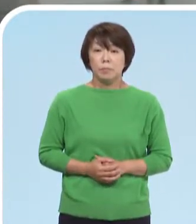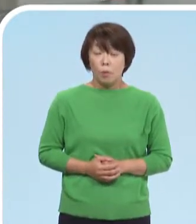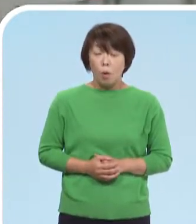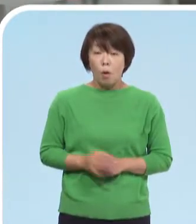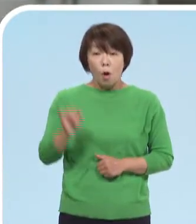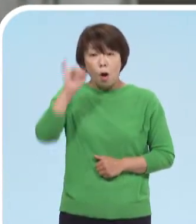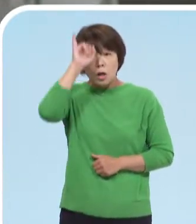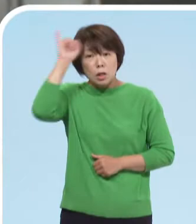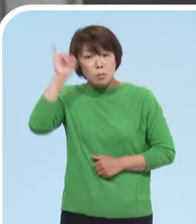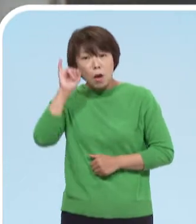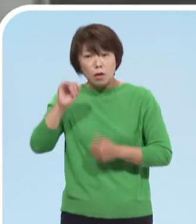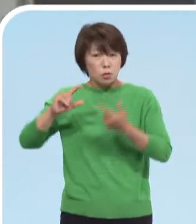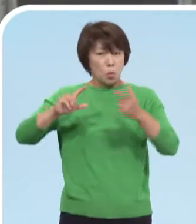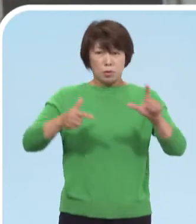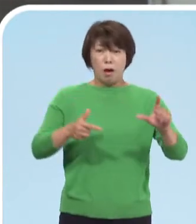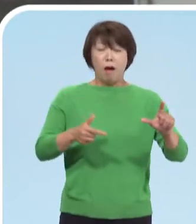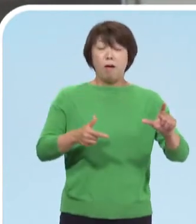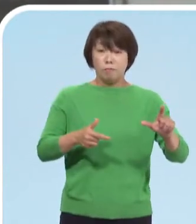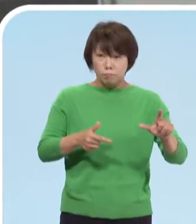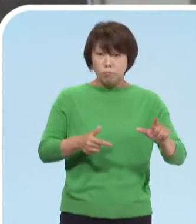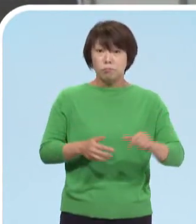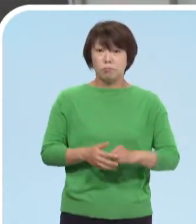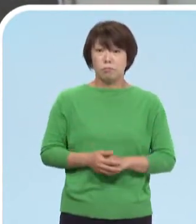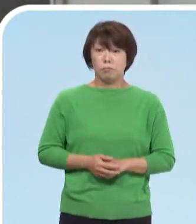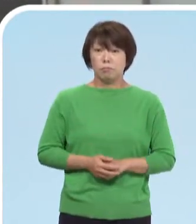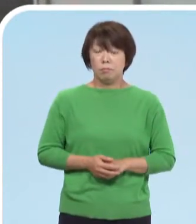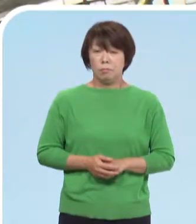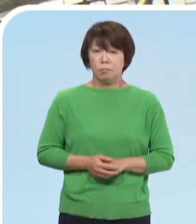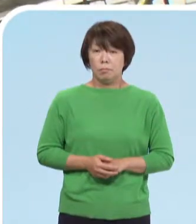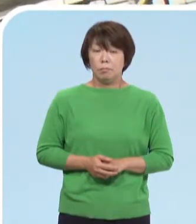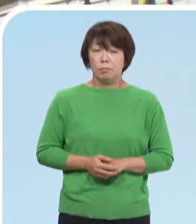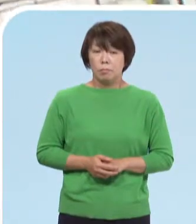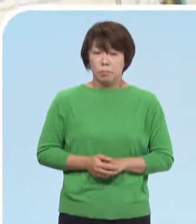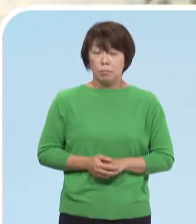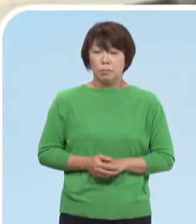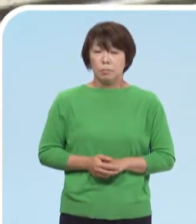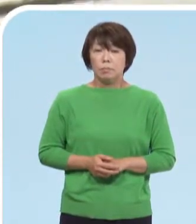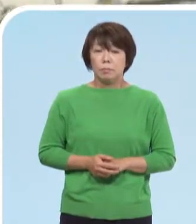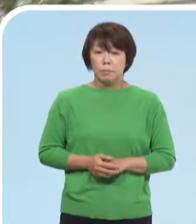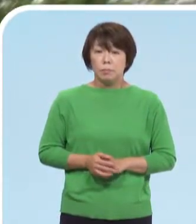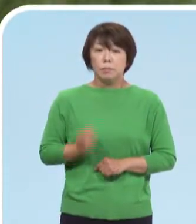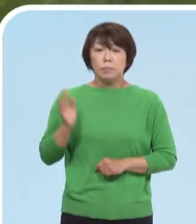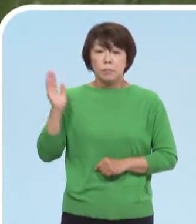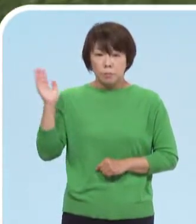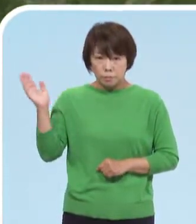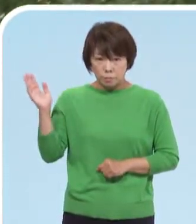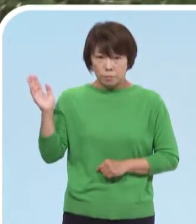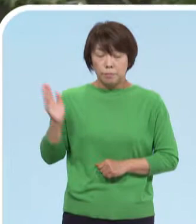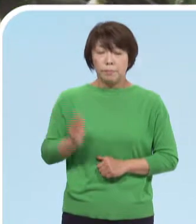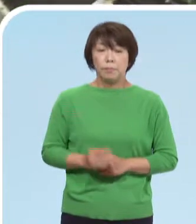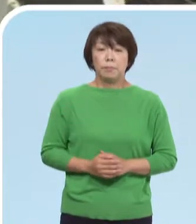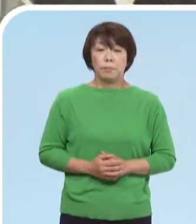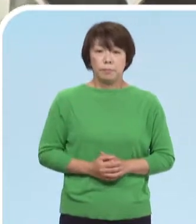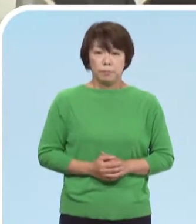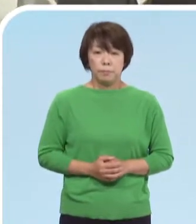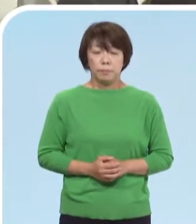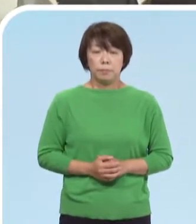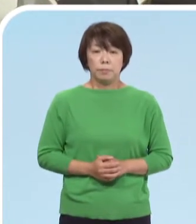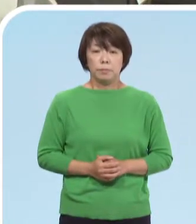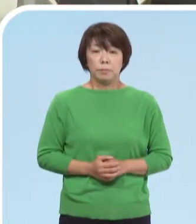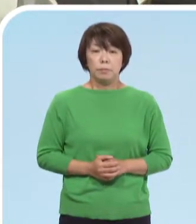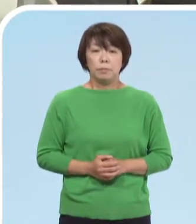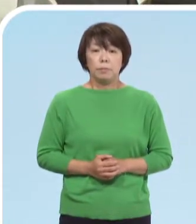ちょっとなんか思ってたのと違いますね やってきたのは佐用学び屋農